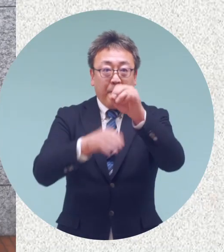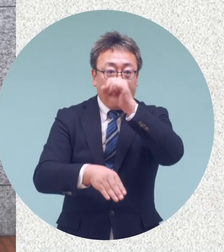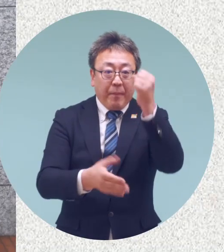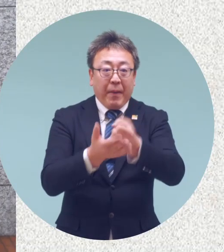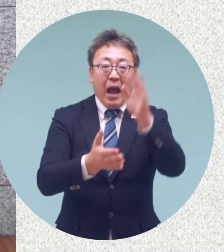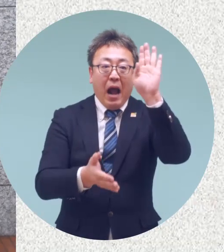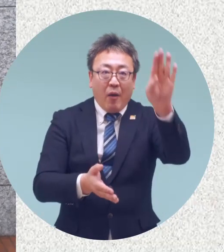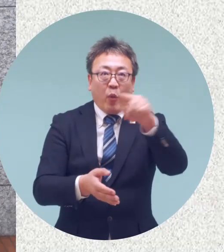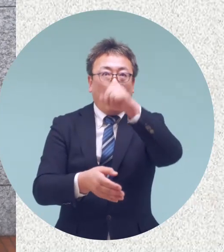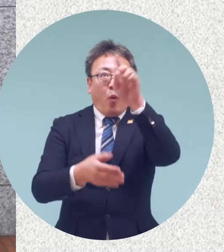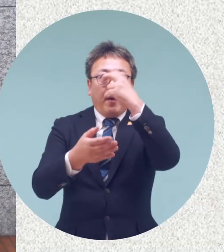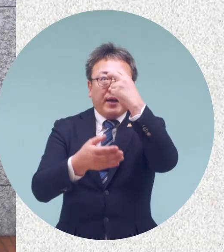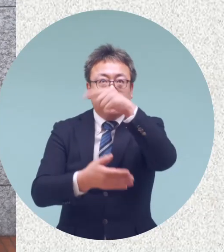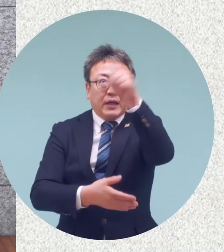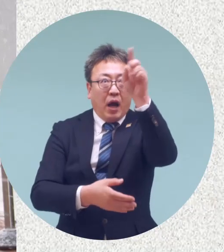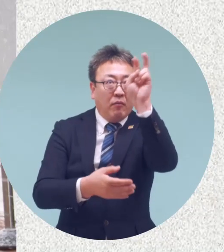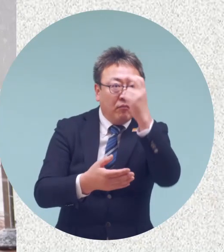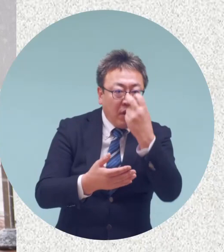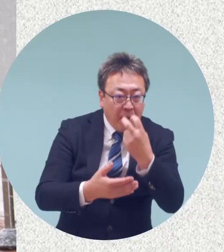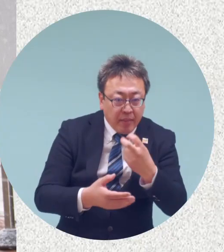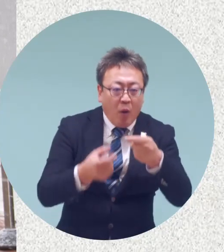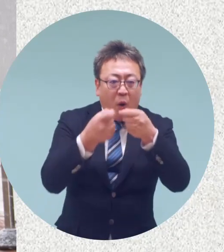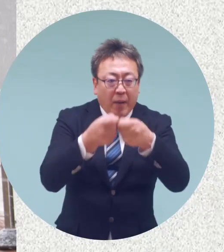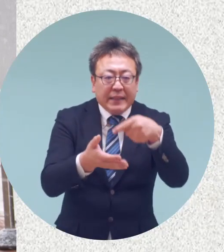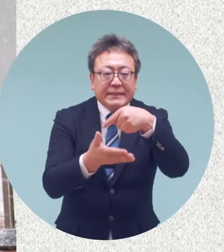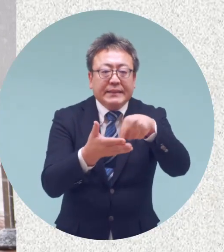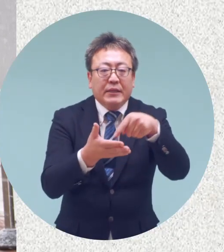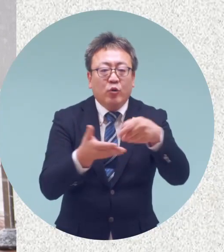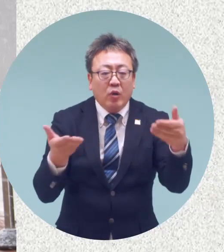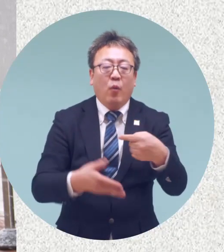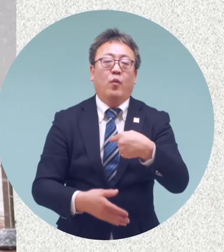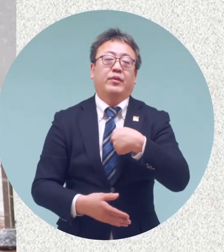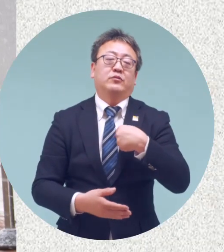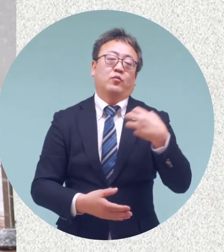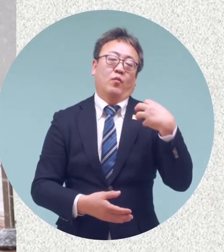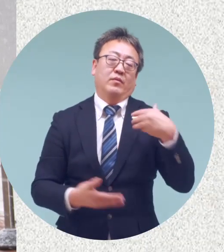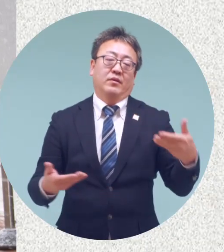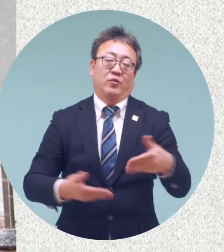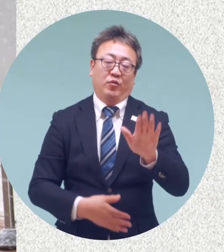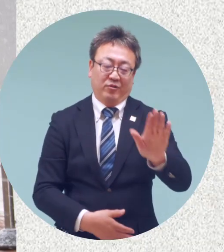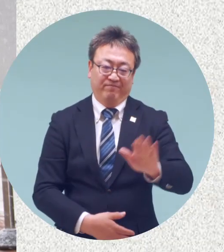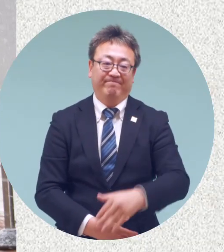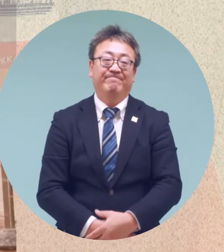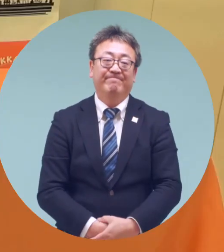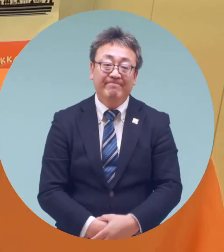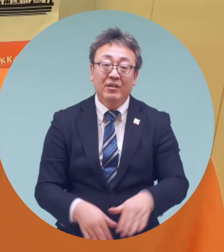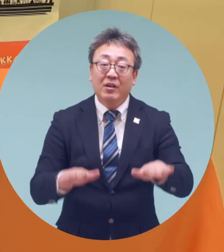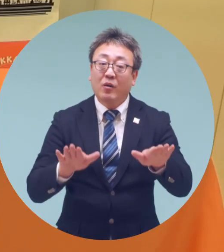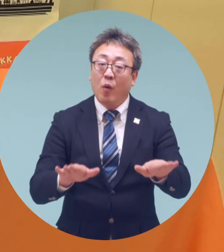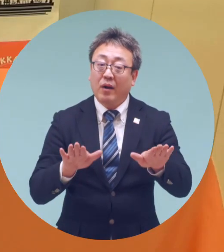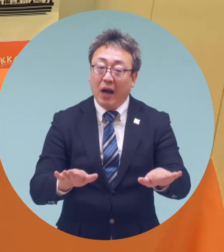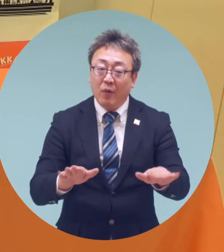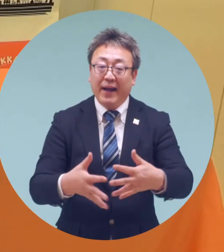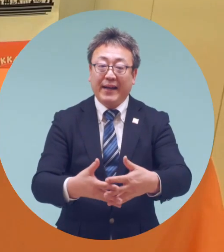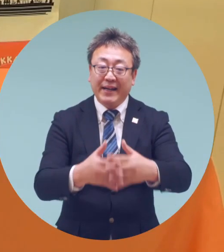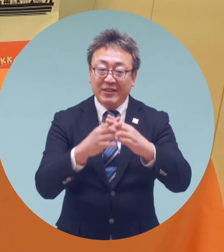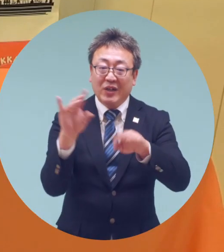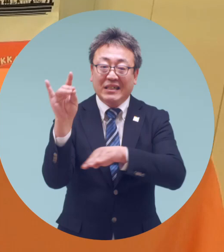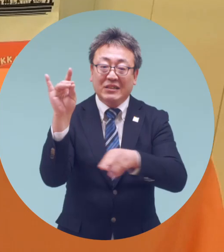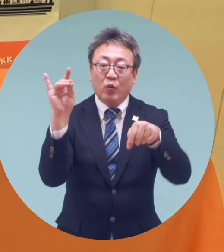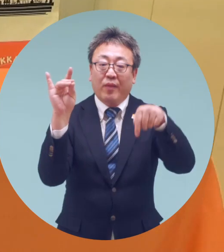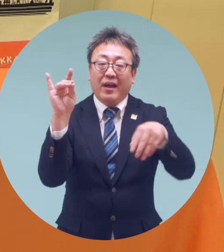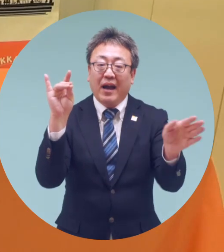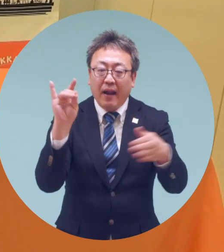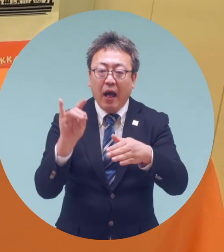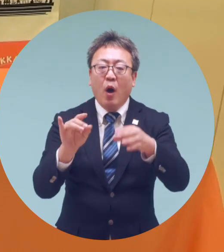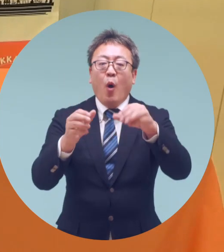検査等を通じて、それらが正しく守られているかチェックするのが私たちの仕事です。今回は建築基準